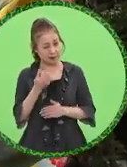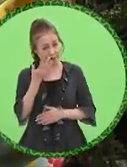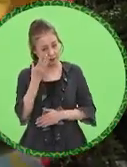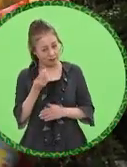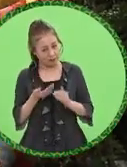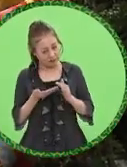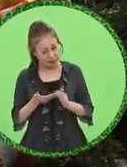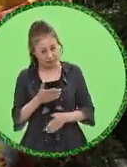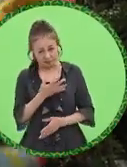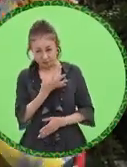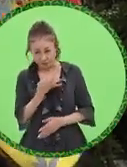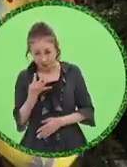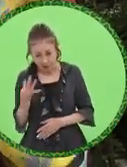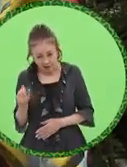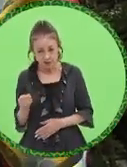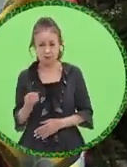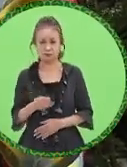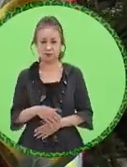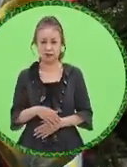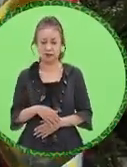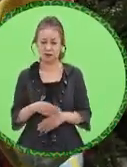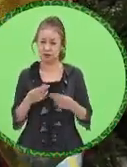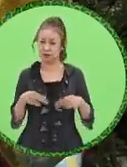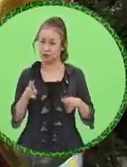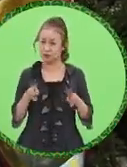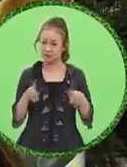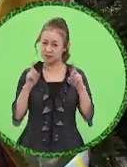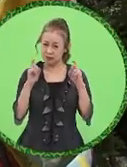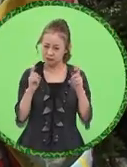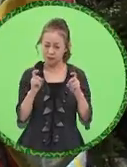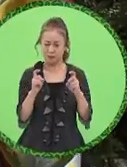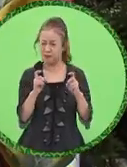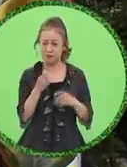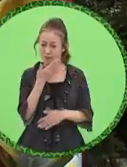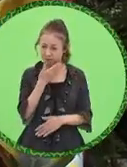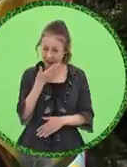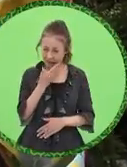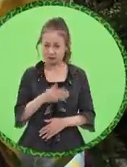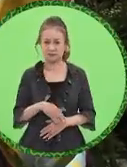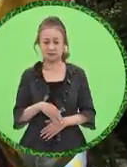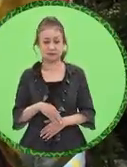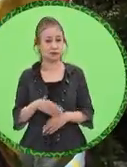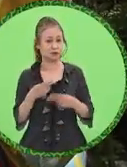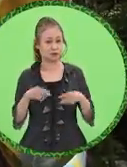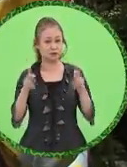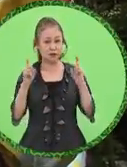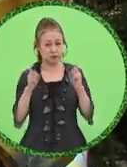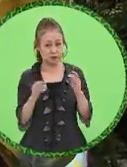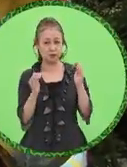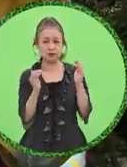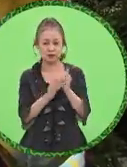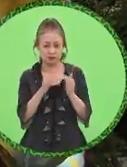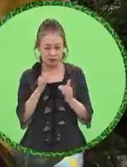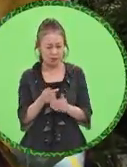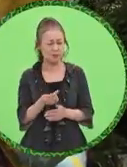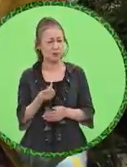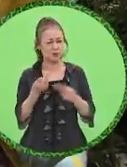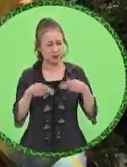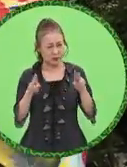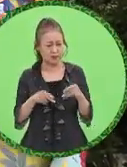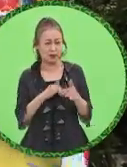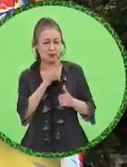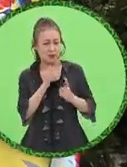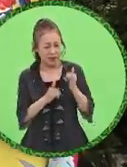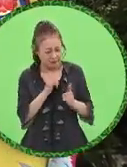とっても興味深いことがたくさんありますね。広島城、奥が深いです。 広島城の石垣は広島の